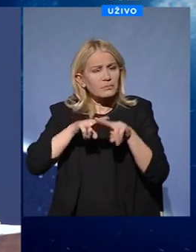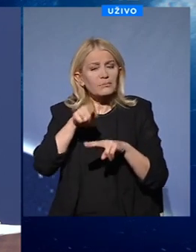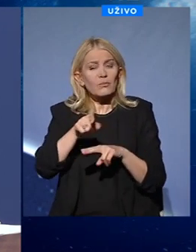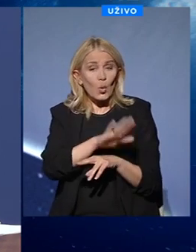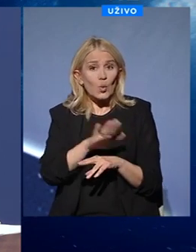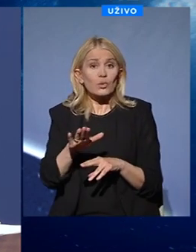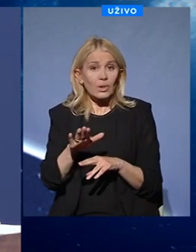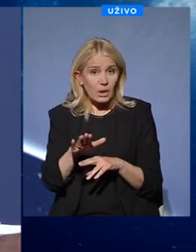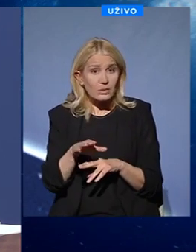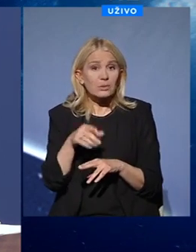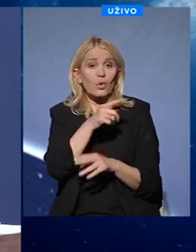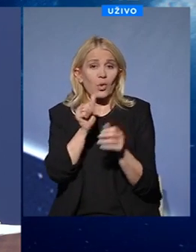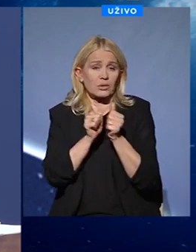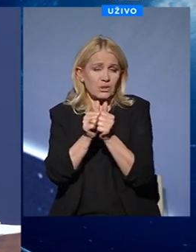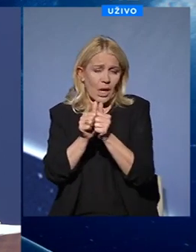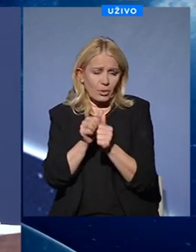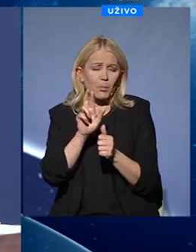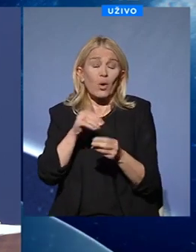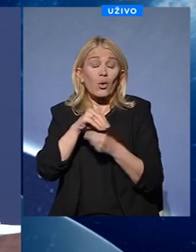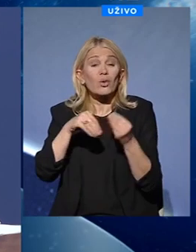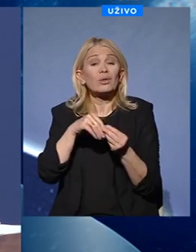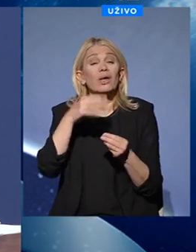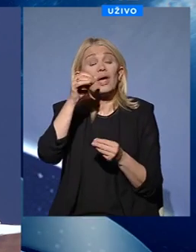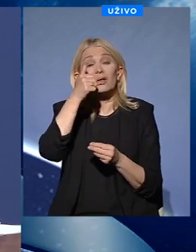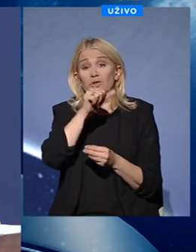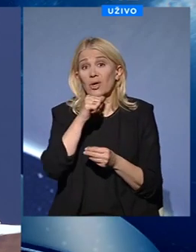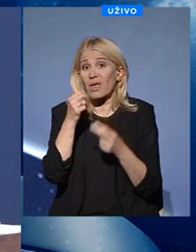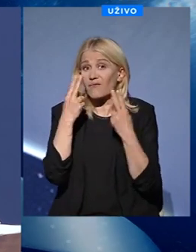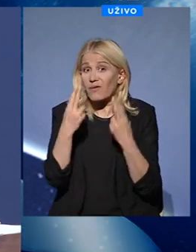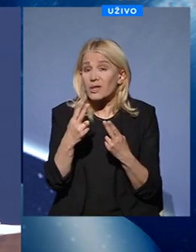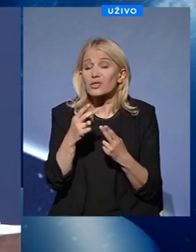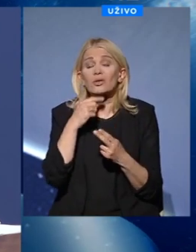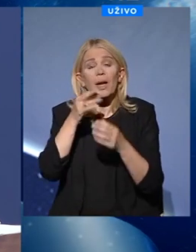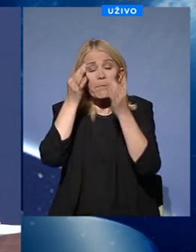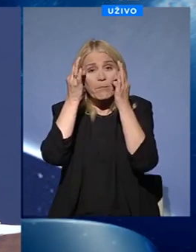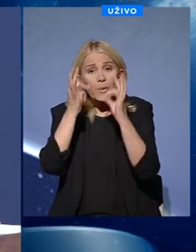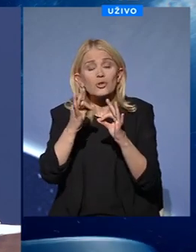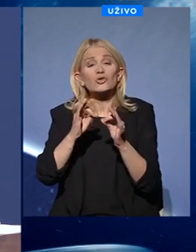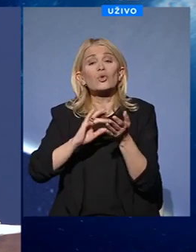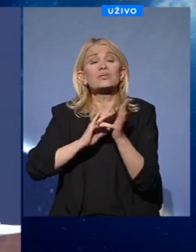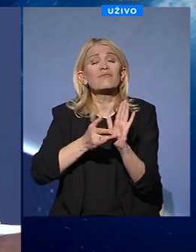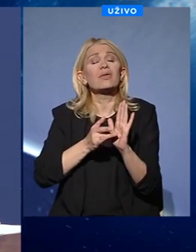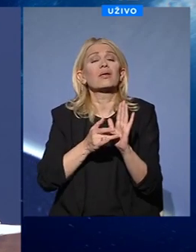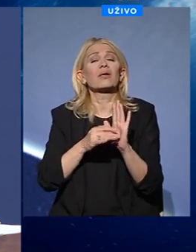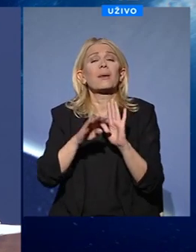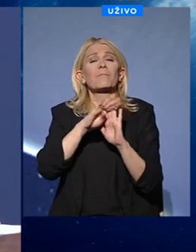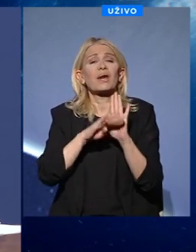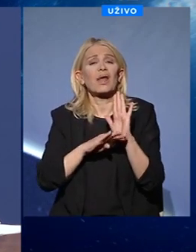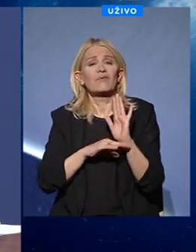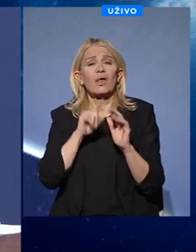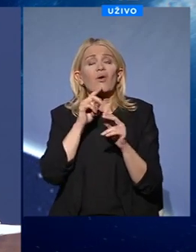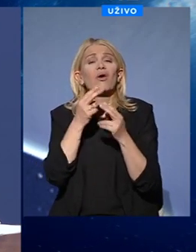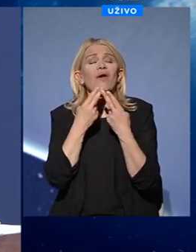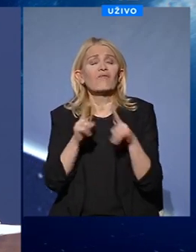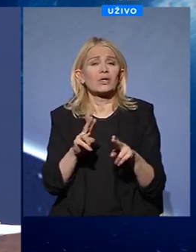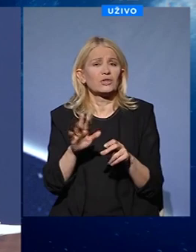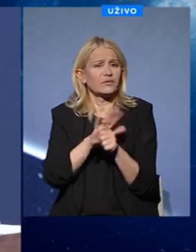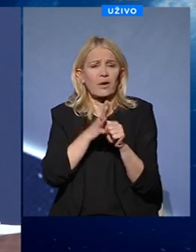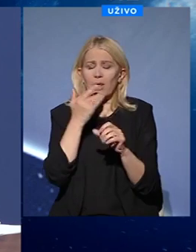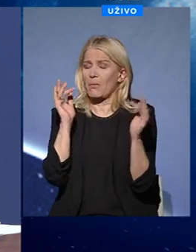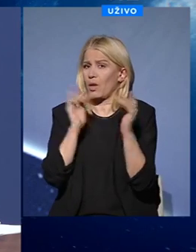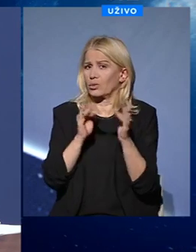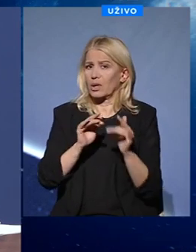decu, oni izlaze sa njima. Jedino što je bitno da se pridržavaju svih pravila koje važe za sve, nema kontakta